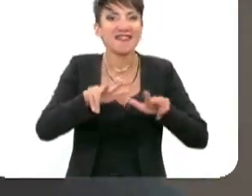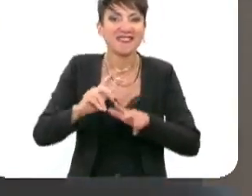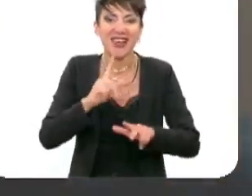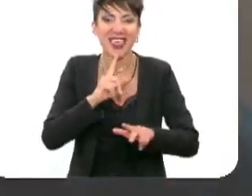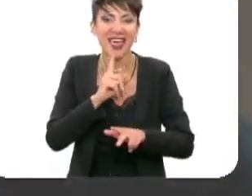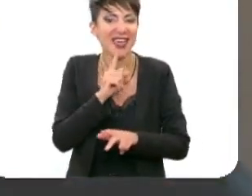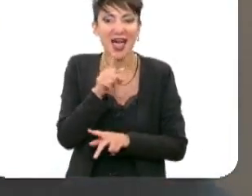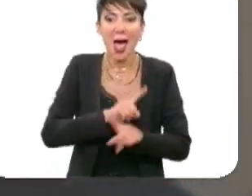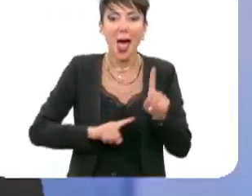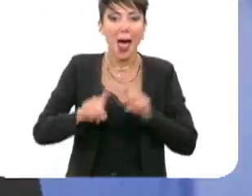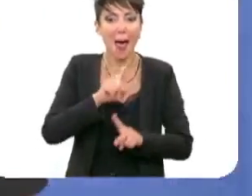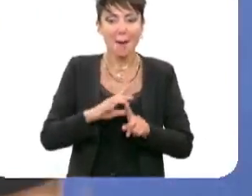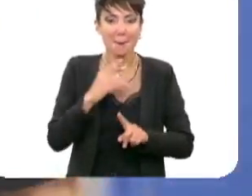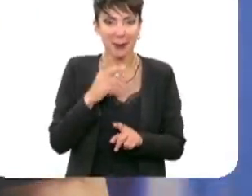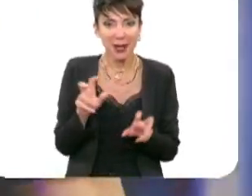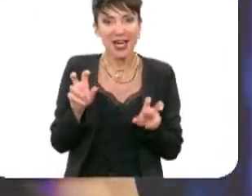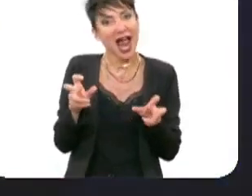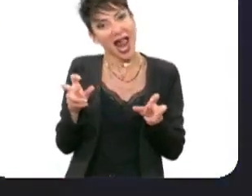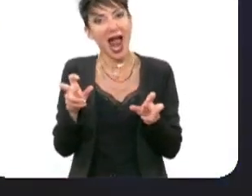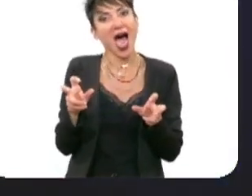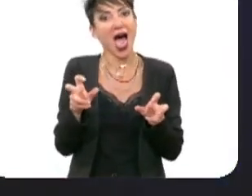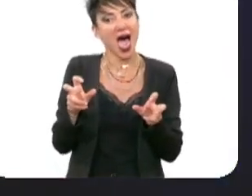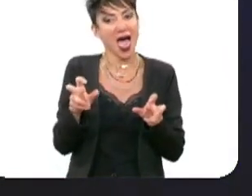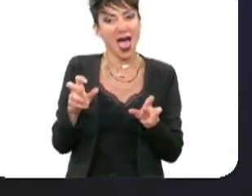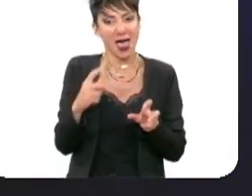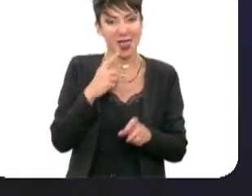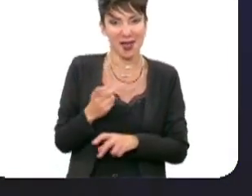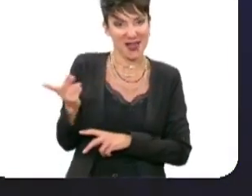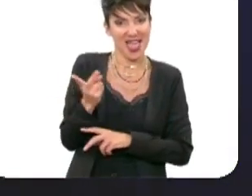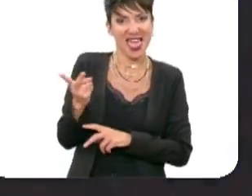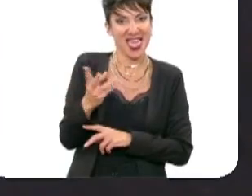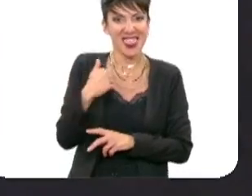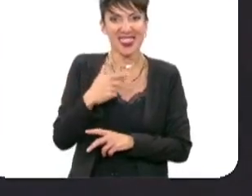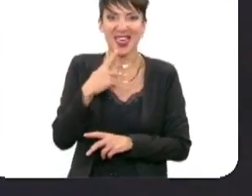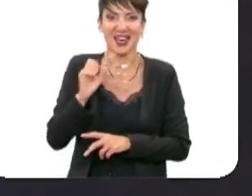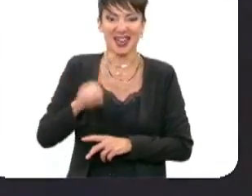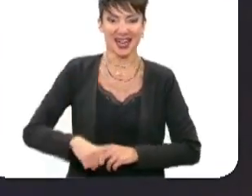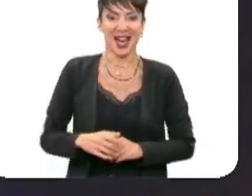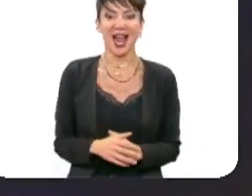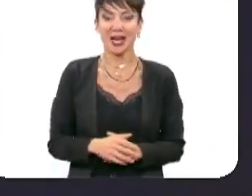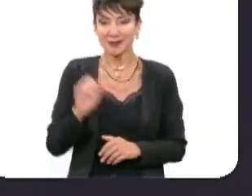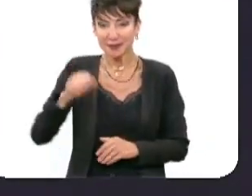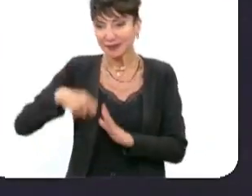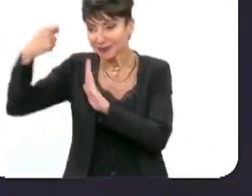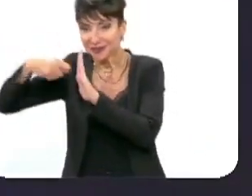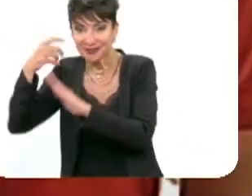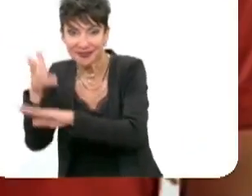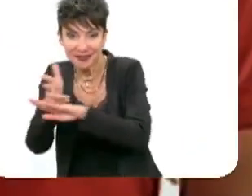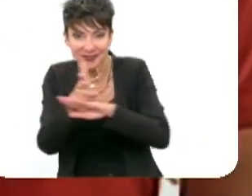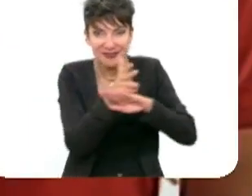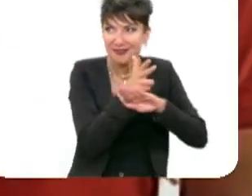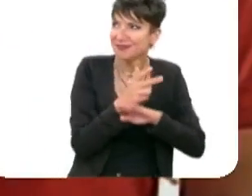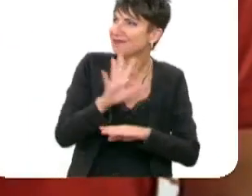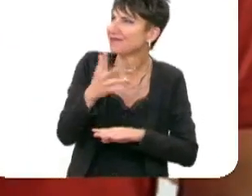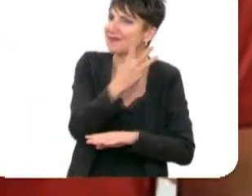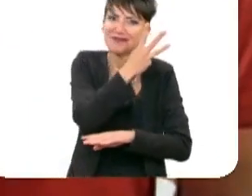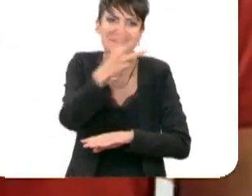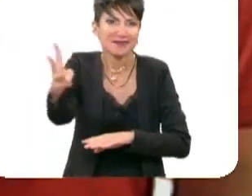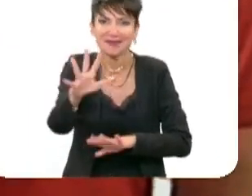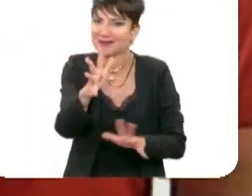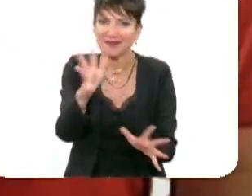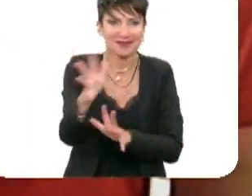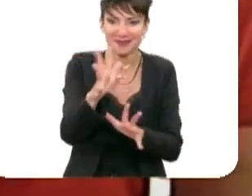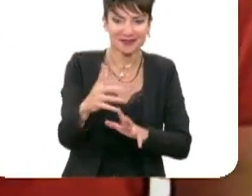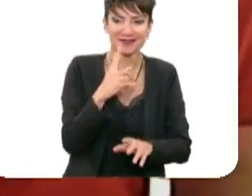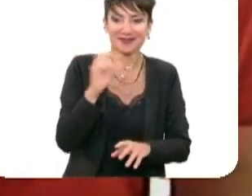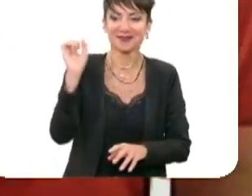γιαγιάδες είναι ραδιοφωνική παραγωγή Γιώργος Μπαλοθιάρης και Γωγό Βερίγου. Τα γυρίσματα νομίζω κράτησαν πάνω από 3 εβδομάδες. Είχαμε και θέματα